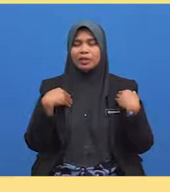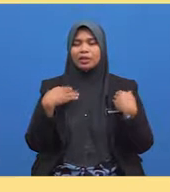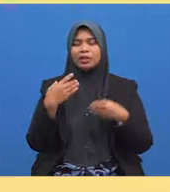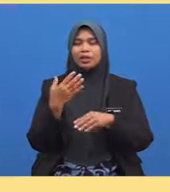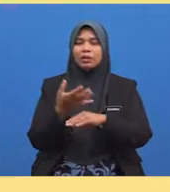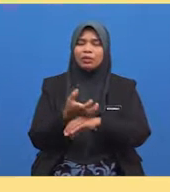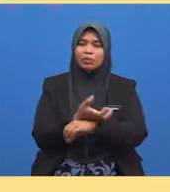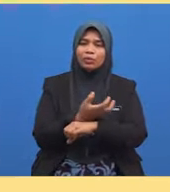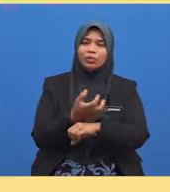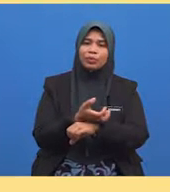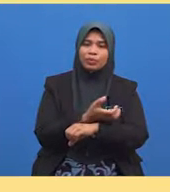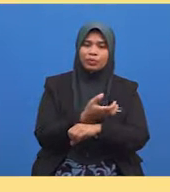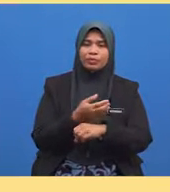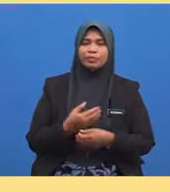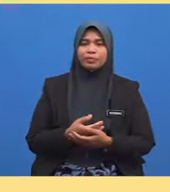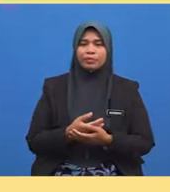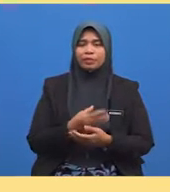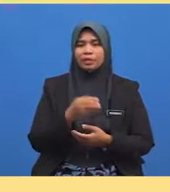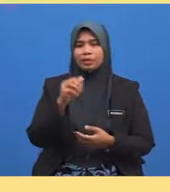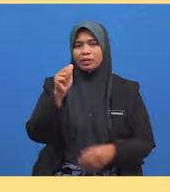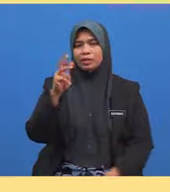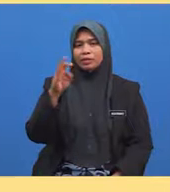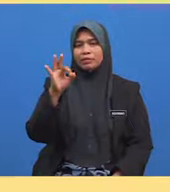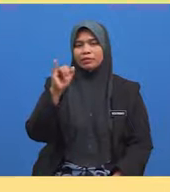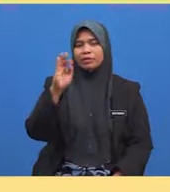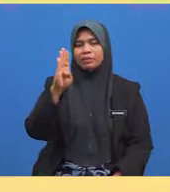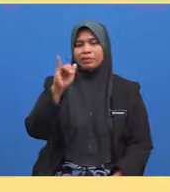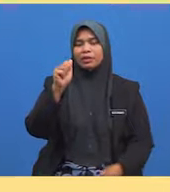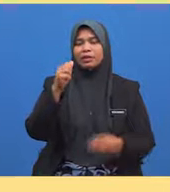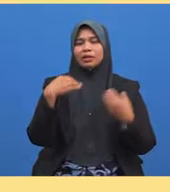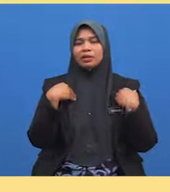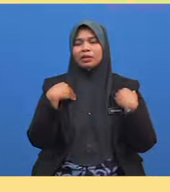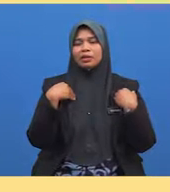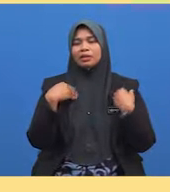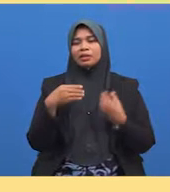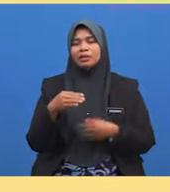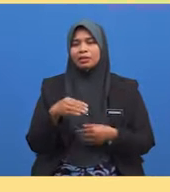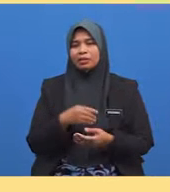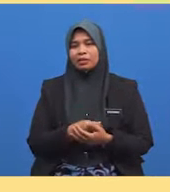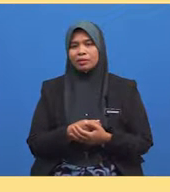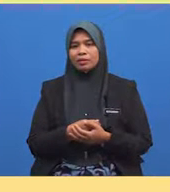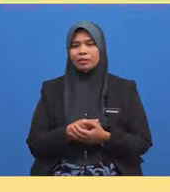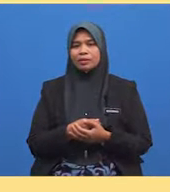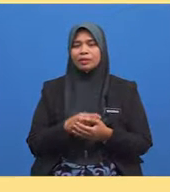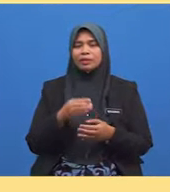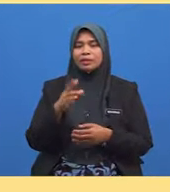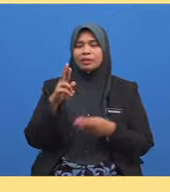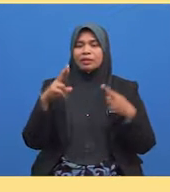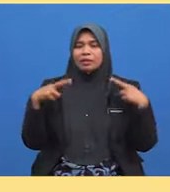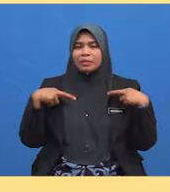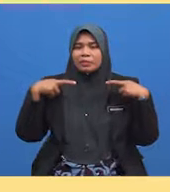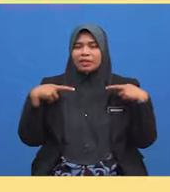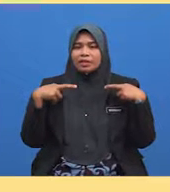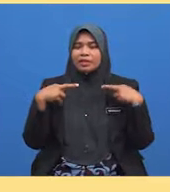manakala burung mempunyai bulu pelepah. Amfibia pula mempunyai kulit yang lembap, manakala